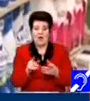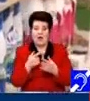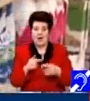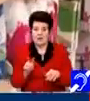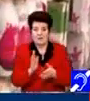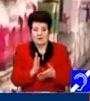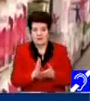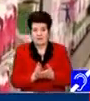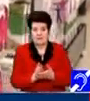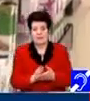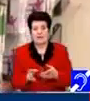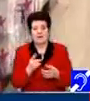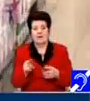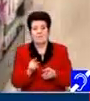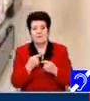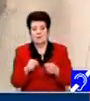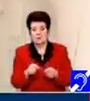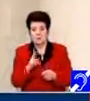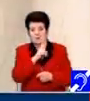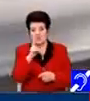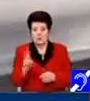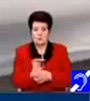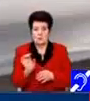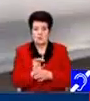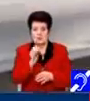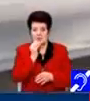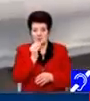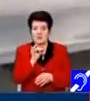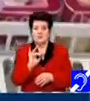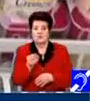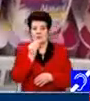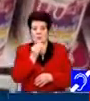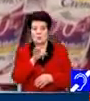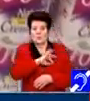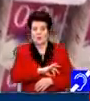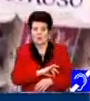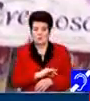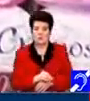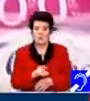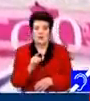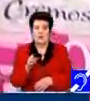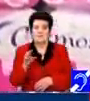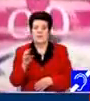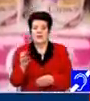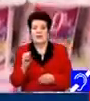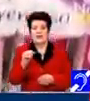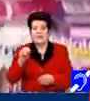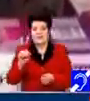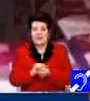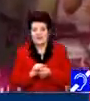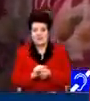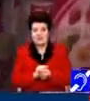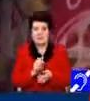funcție de țara în care sunt vândute. Și nu e vorba numai de produse alimentare, ci și de bunuri de consum, cum ar fi detergenții sau produsele de